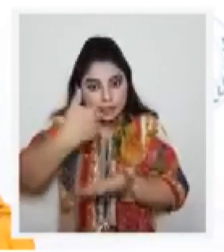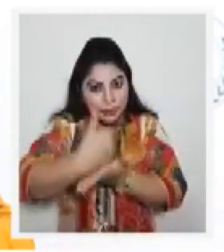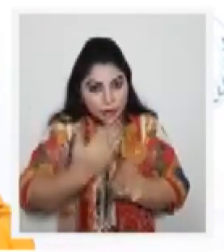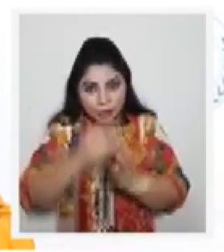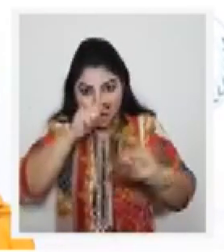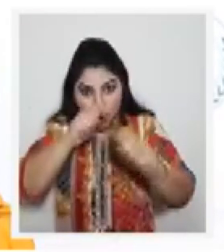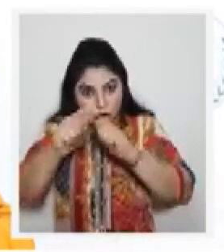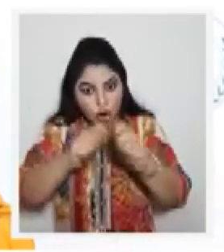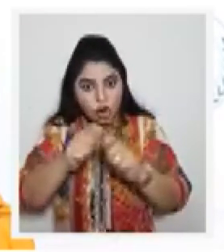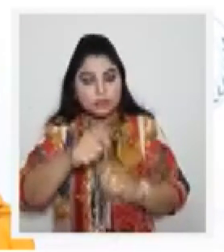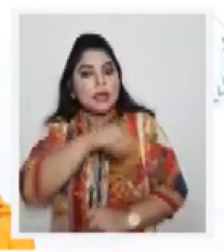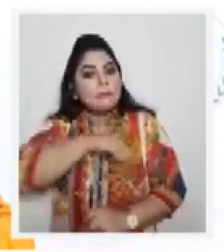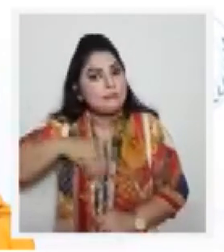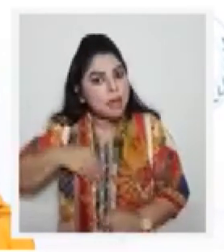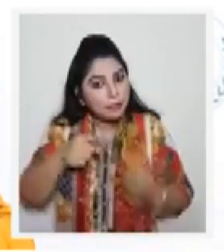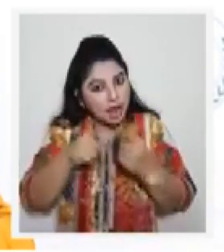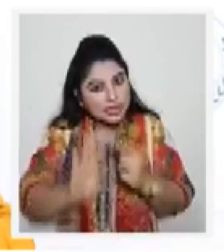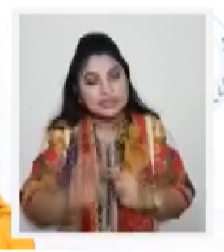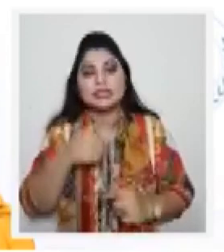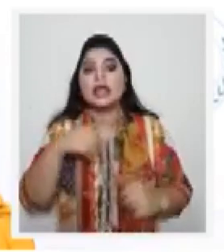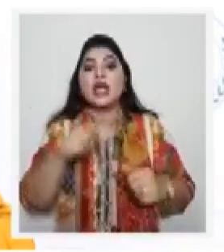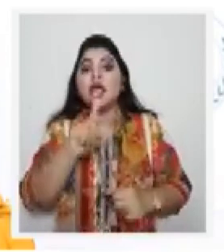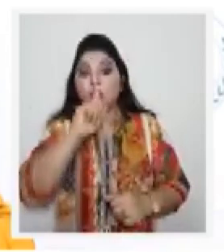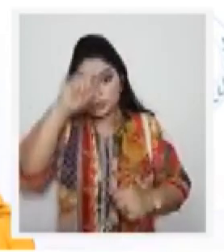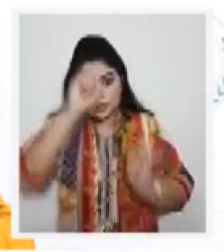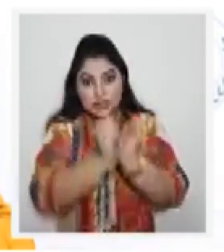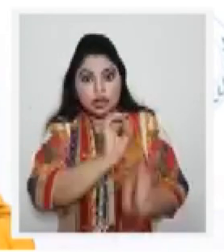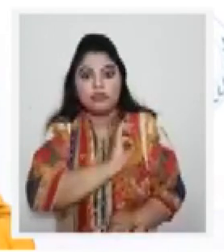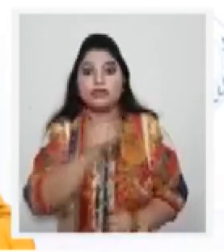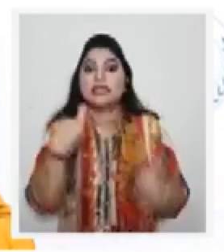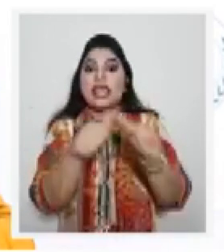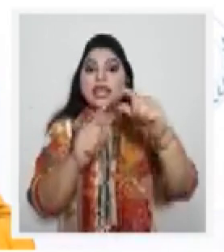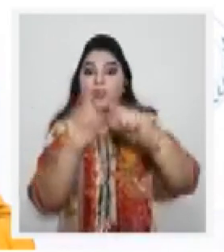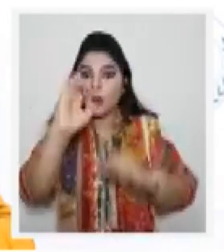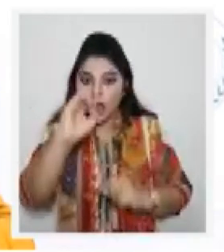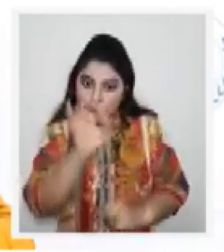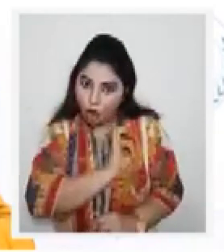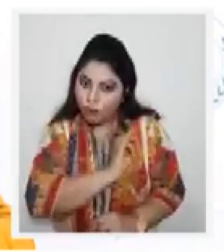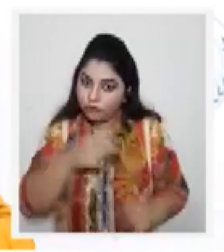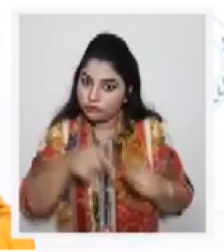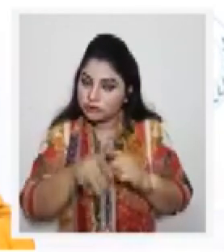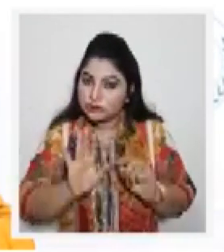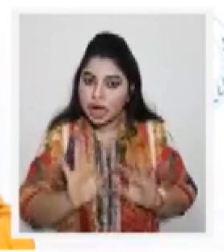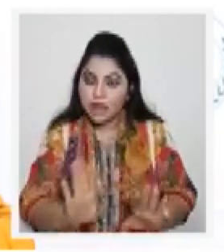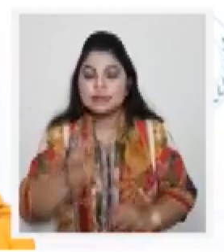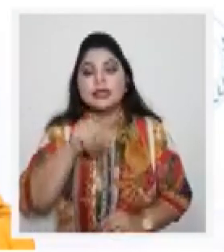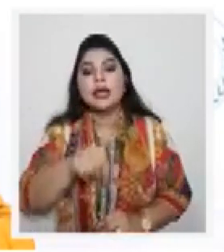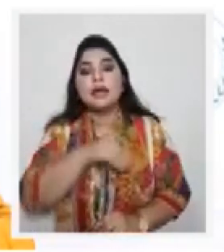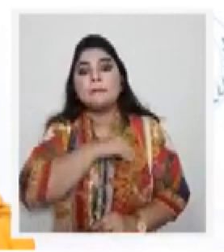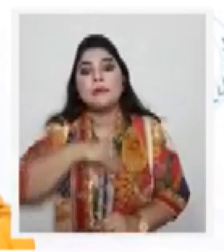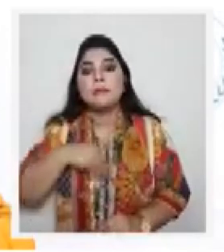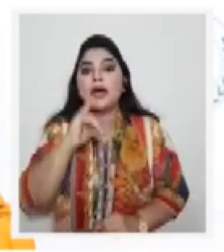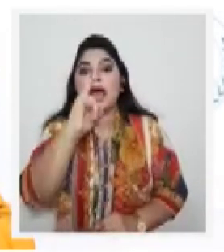অধিদপ্তর। এবং এই কমিটিতে ঢাকা বিভাগীয় কমিশনারের অফিস থেকে যেমন সদস্য আছে, A2I থেকে সদস্য